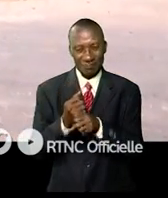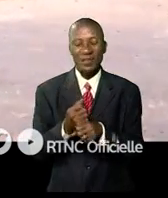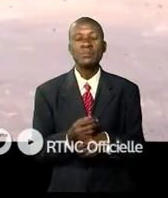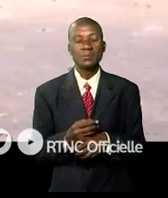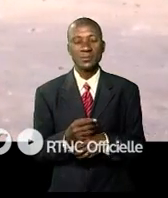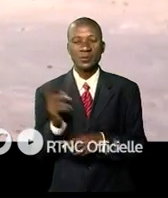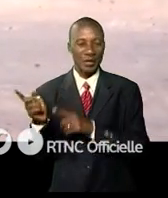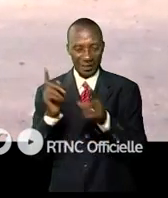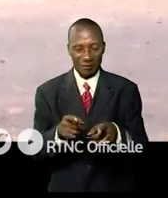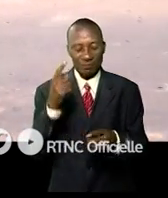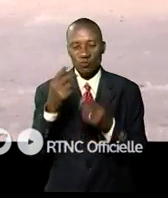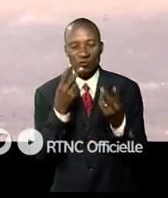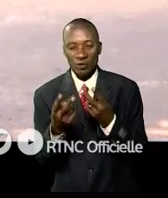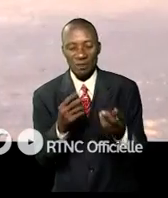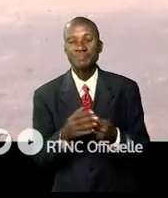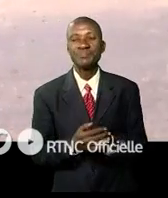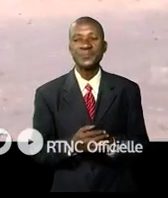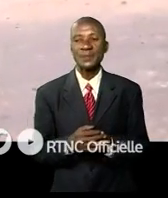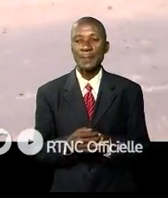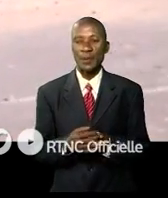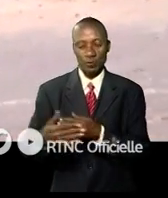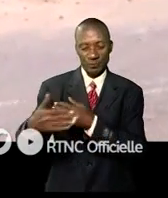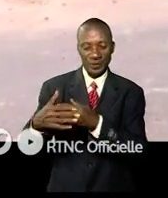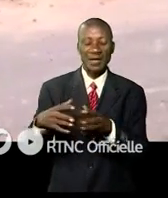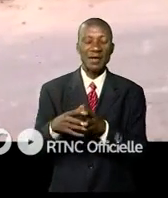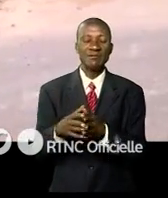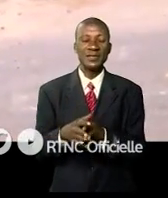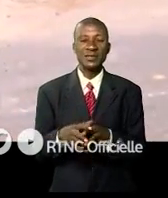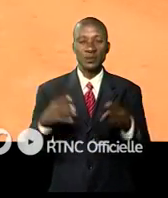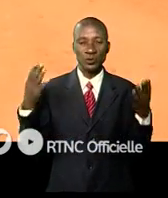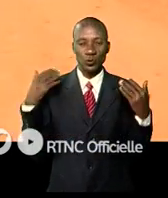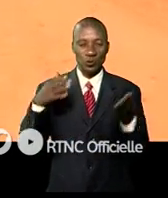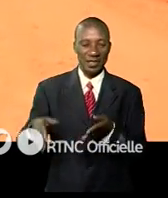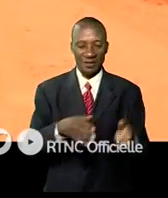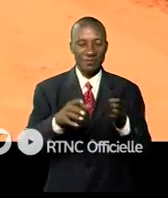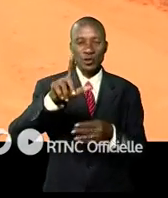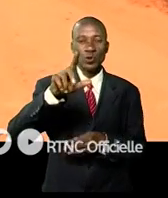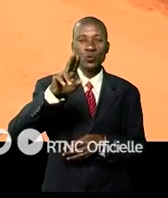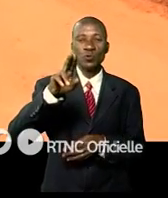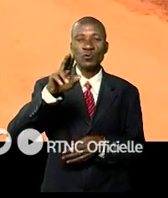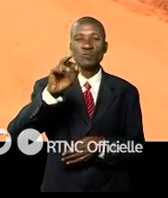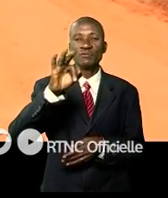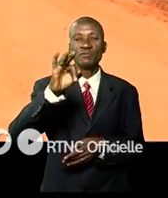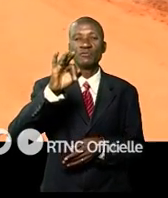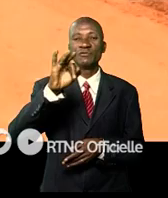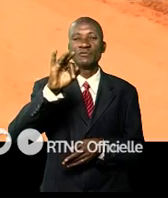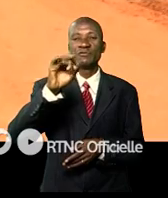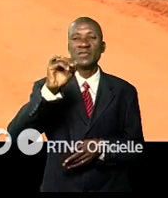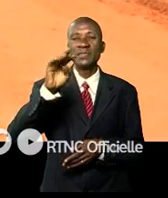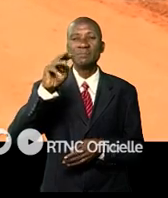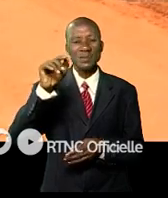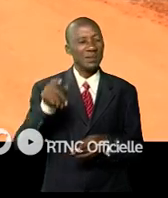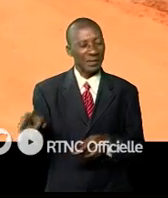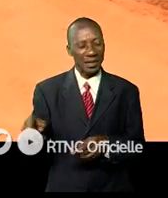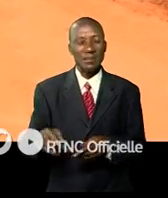Loufimi, par exemple, non loin du centre de formation de la police nationale congolaise, le grand trou qui avait emporté une grande partie